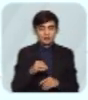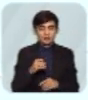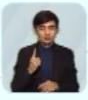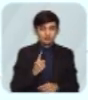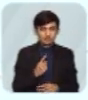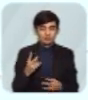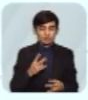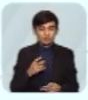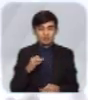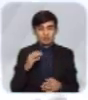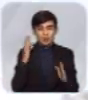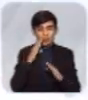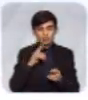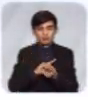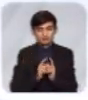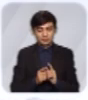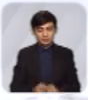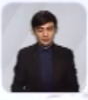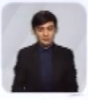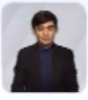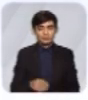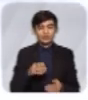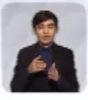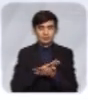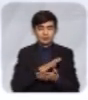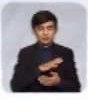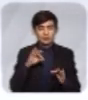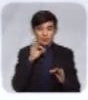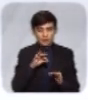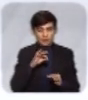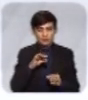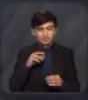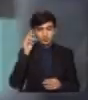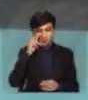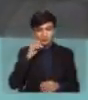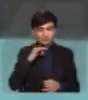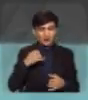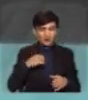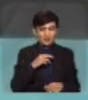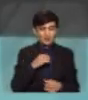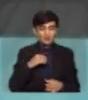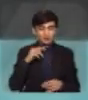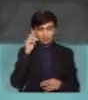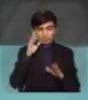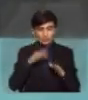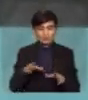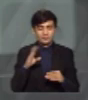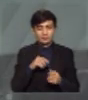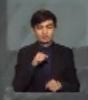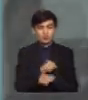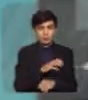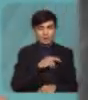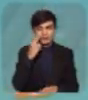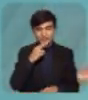дожидаться улучшения погоды. Отменены занятия в Караганды, Нур-Султане, Кустанае. В столице полиция рекомендует пересесть с личного